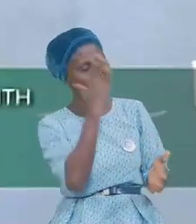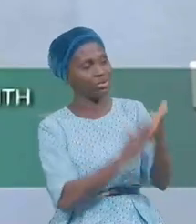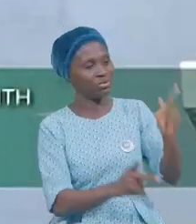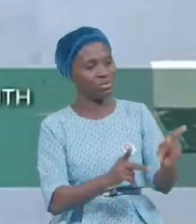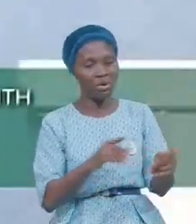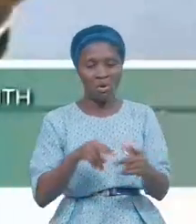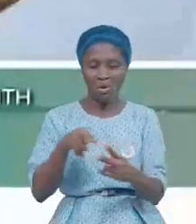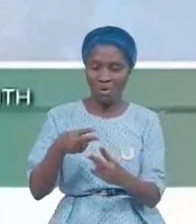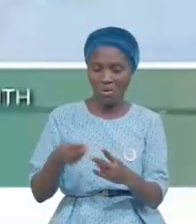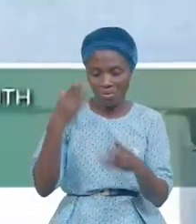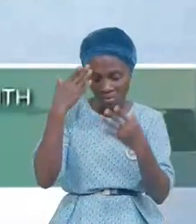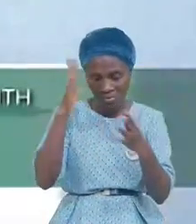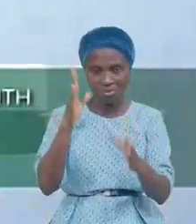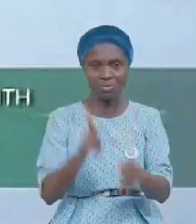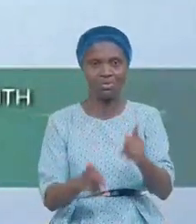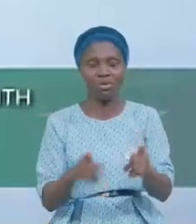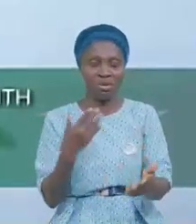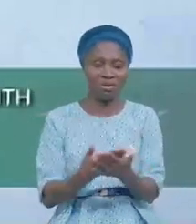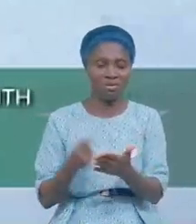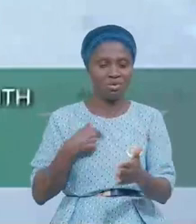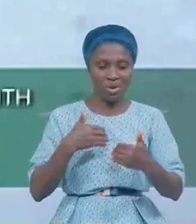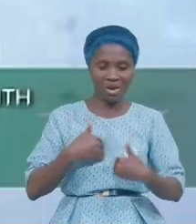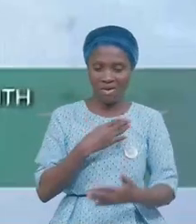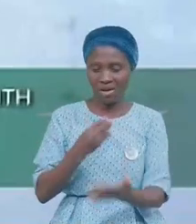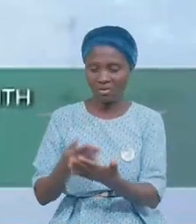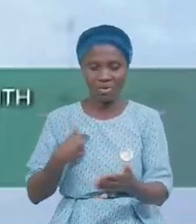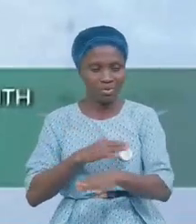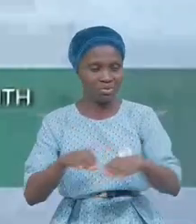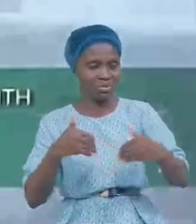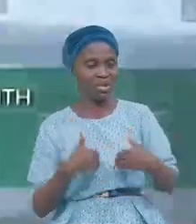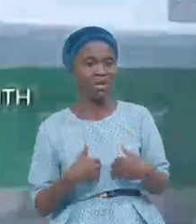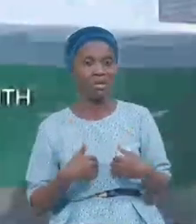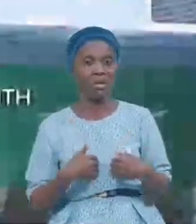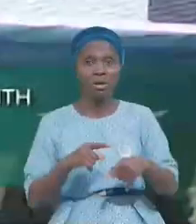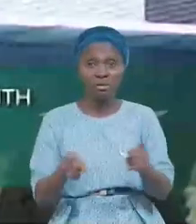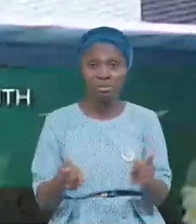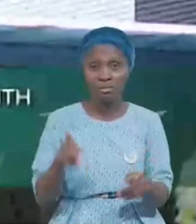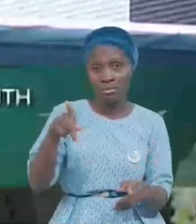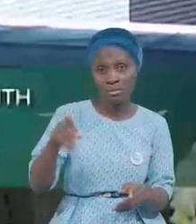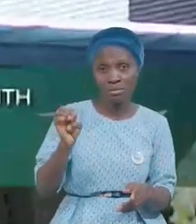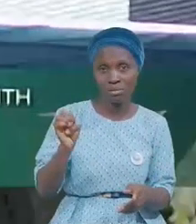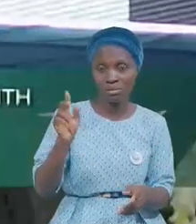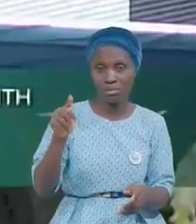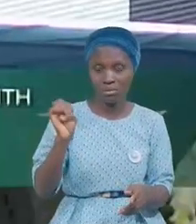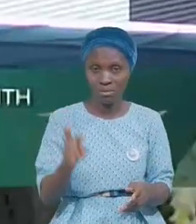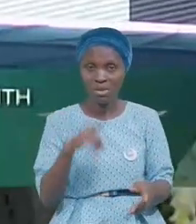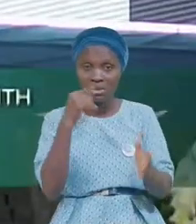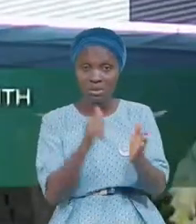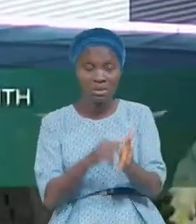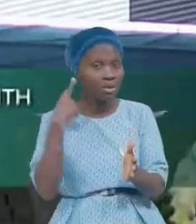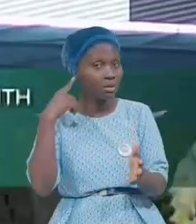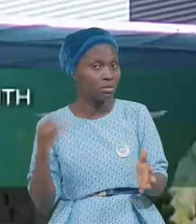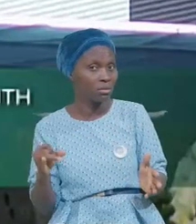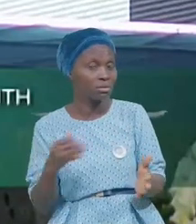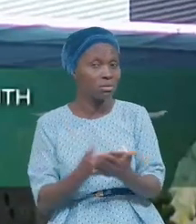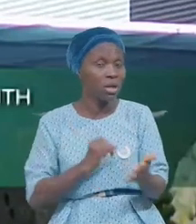avons et l'argent que nous n'avons pas. Alors Pierre lui dit, je n'ai ni or ni argent, mais ce